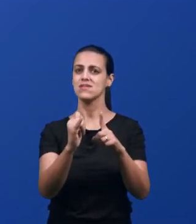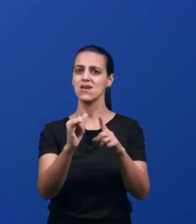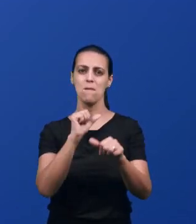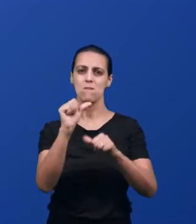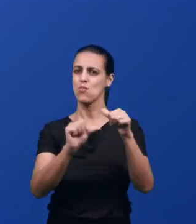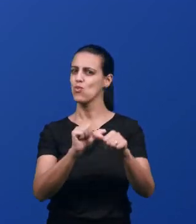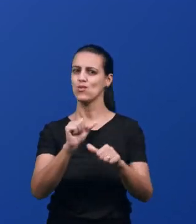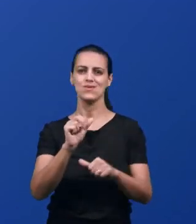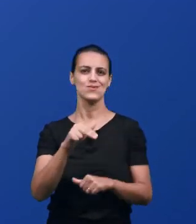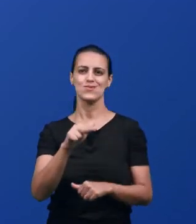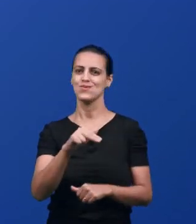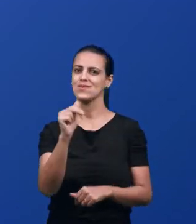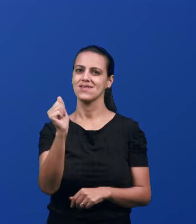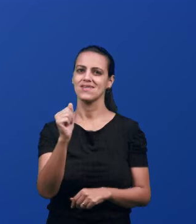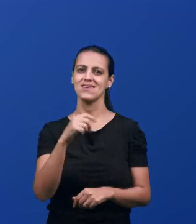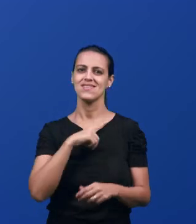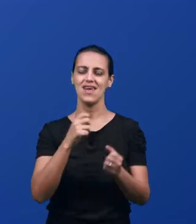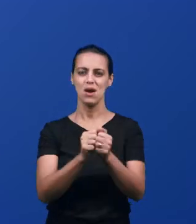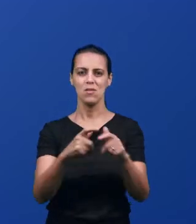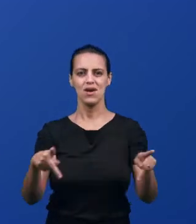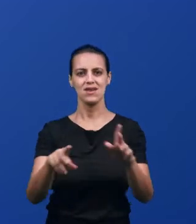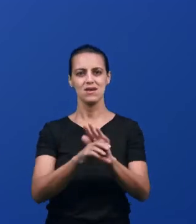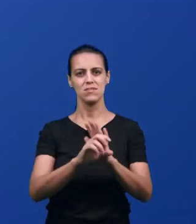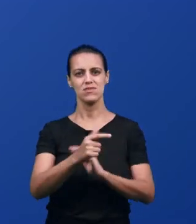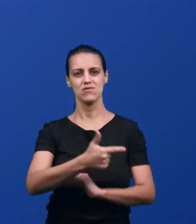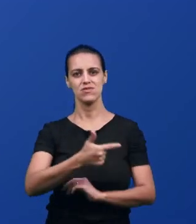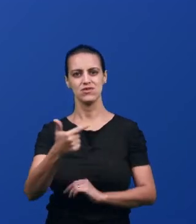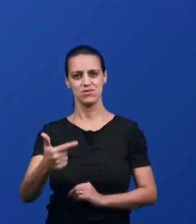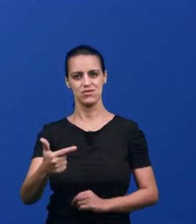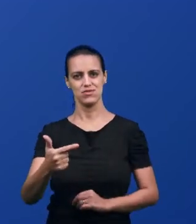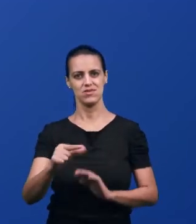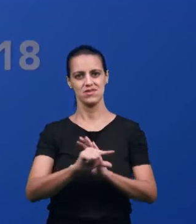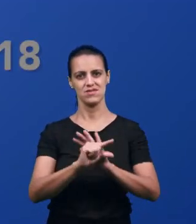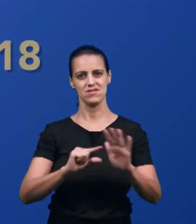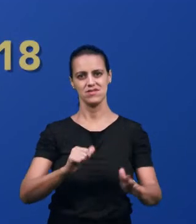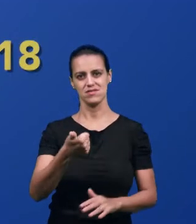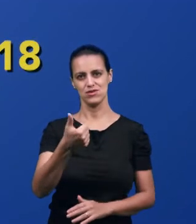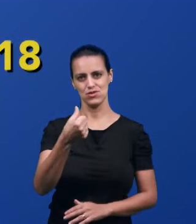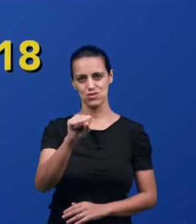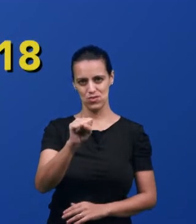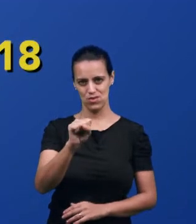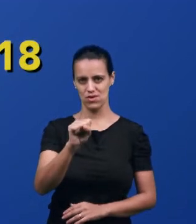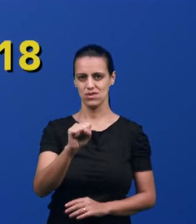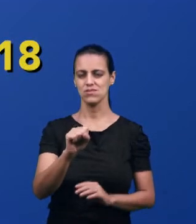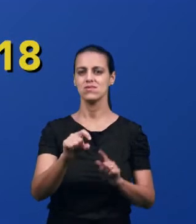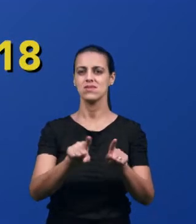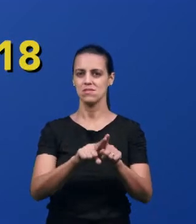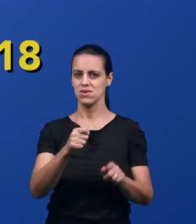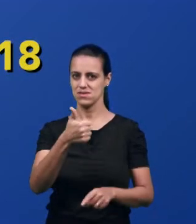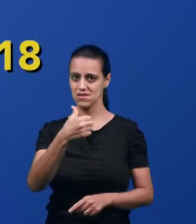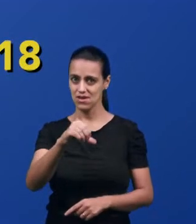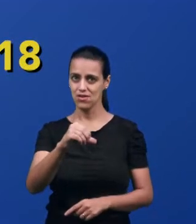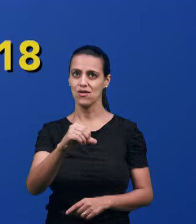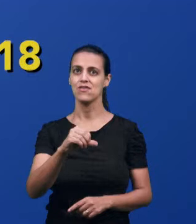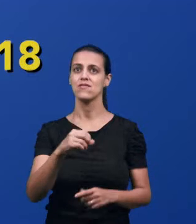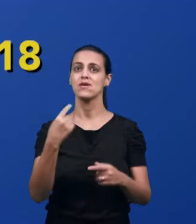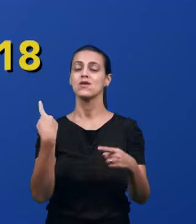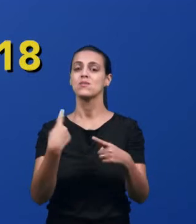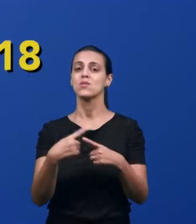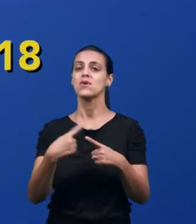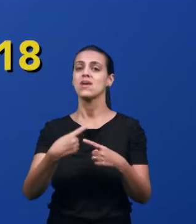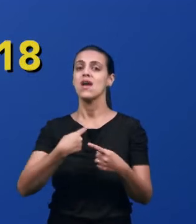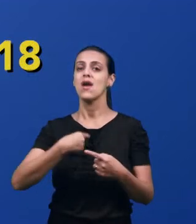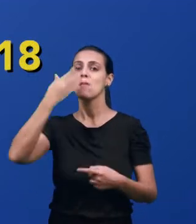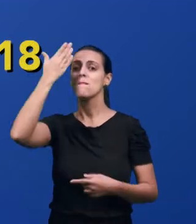parole prophétique qui personne ne peut changer le prophétique, comme il est écrit dans le livre d'Apocalypse chapitre 22, verset 18, qui